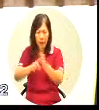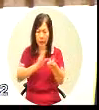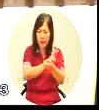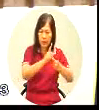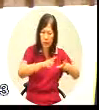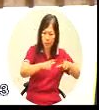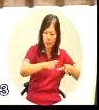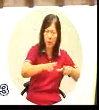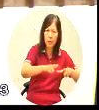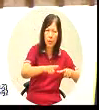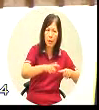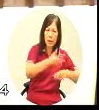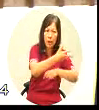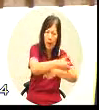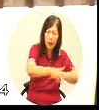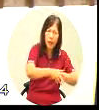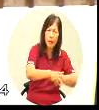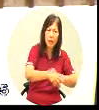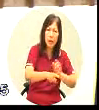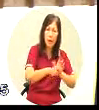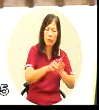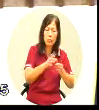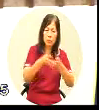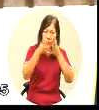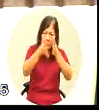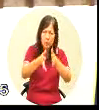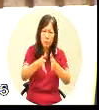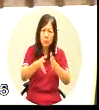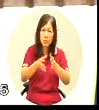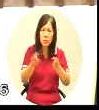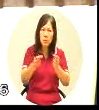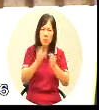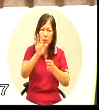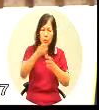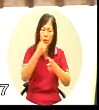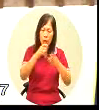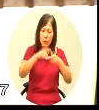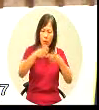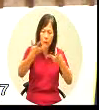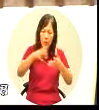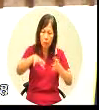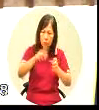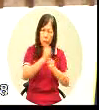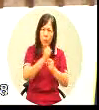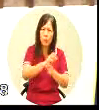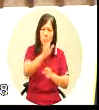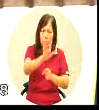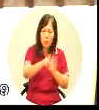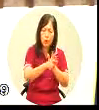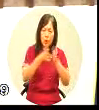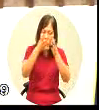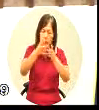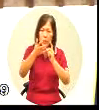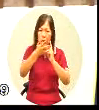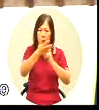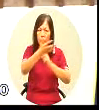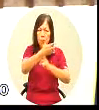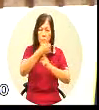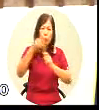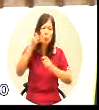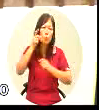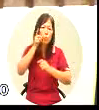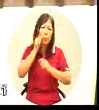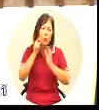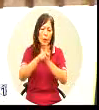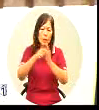海岸，那当然也针对当然这也有一些是公务局的工作，针对旗津海岸提出了，